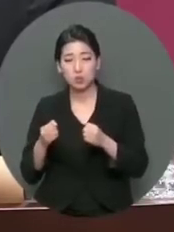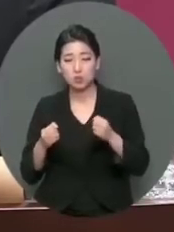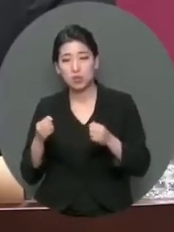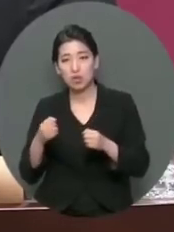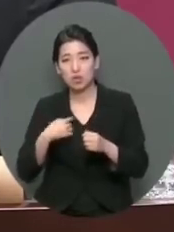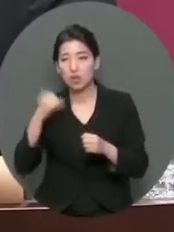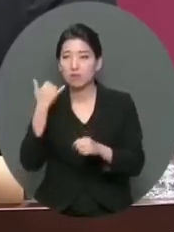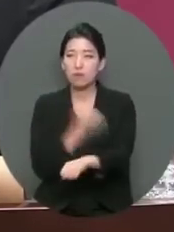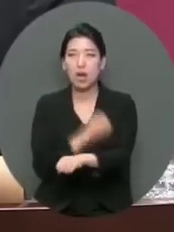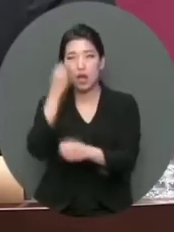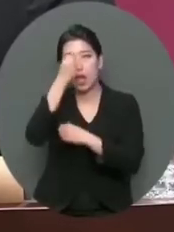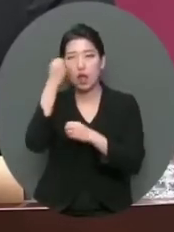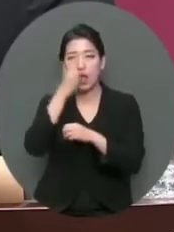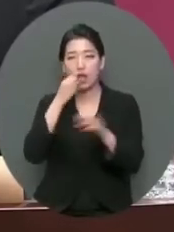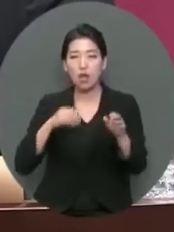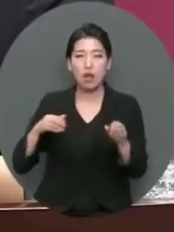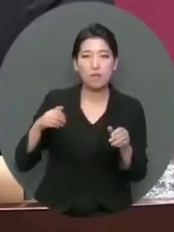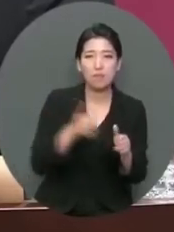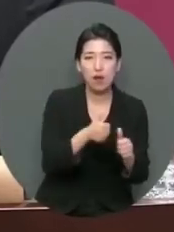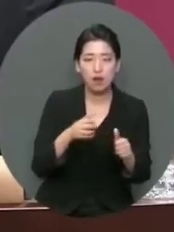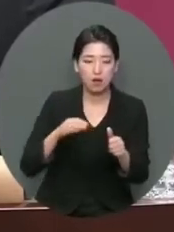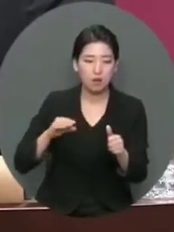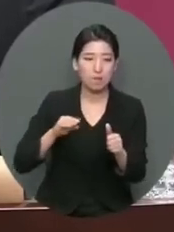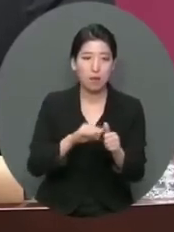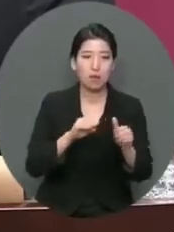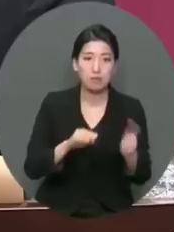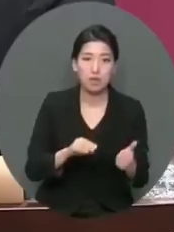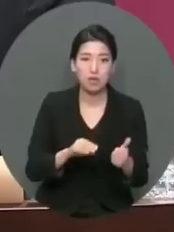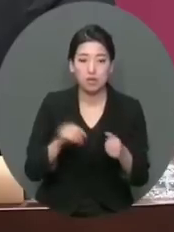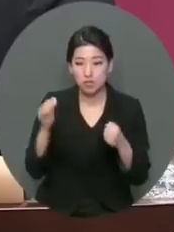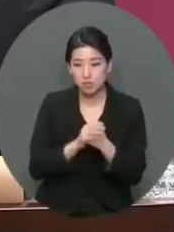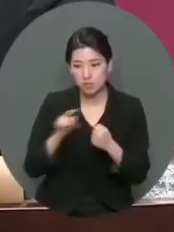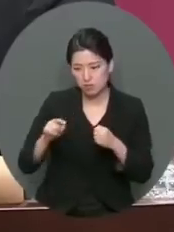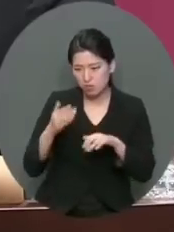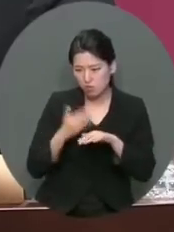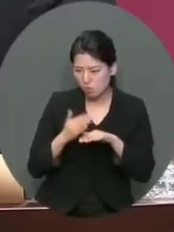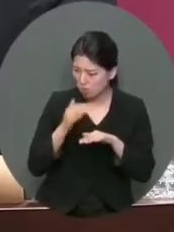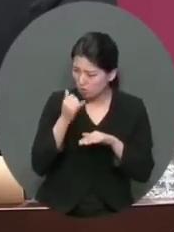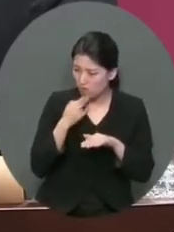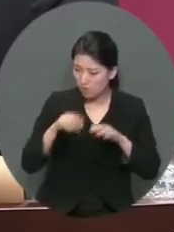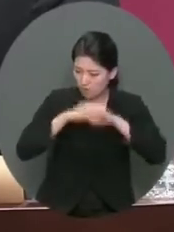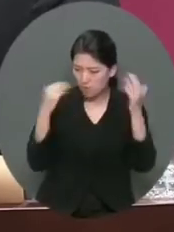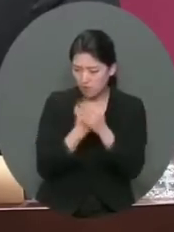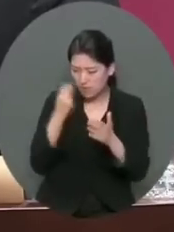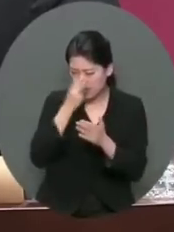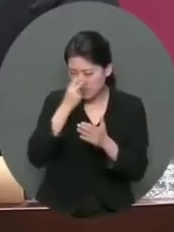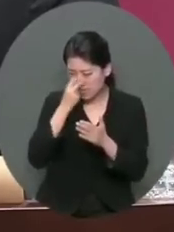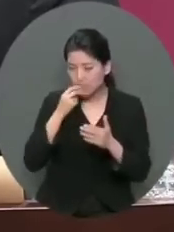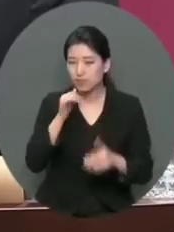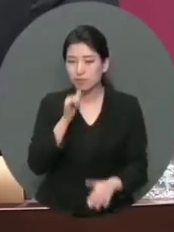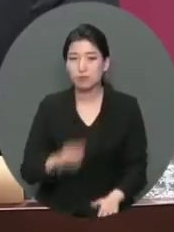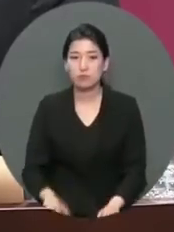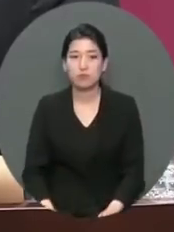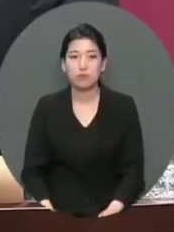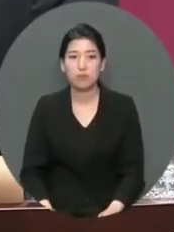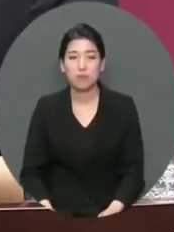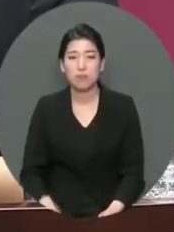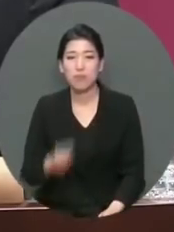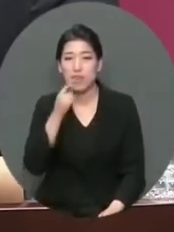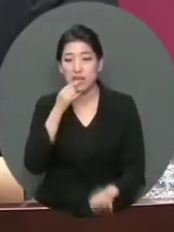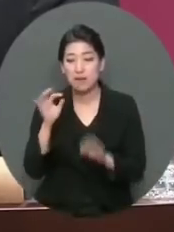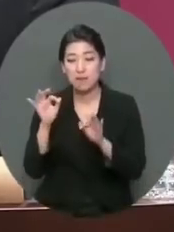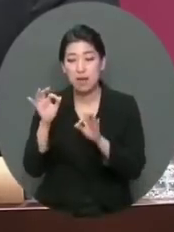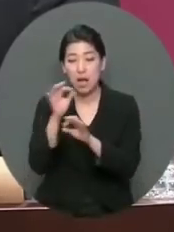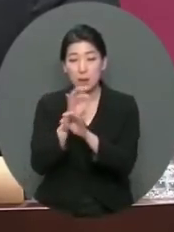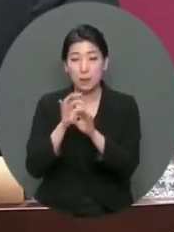한 사고 잘 알고 계시죠? 그래서 그 부분에 대해서 조폭 수사까지 확대해서 검찰이 강력하게 수사 중입니다. 마약류, 음주, 환각 물질을 사용해 범죄를